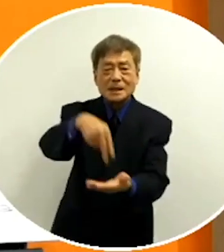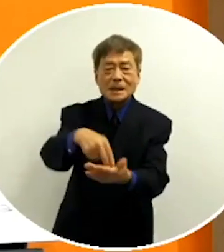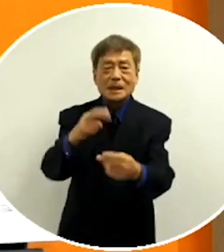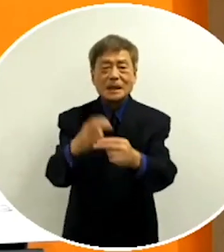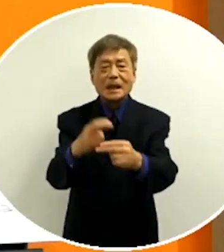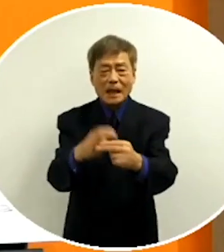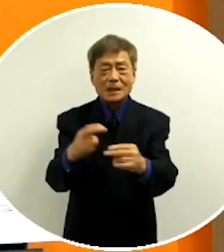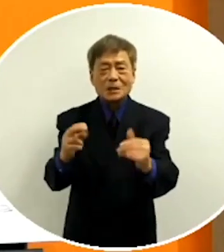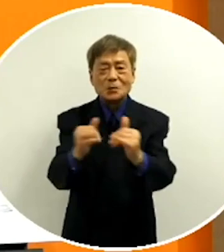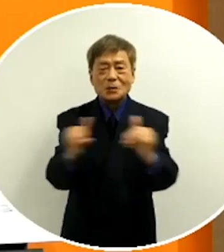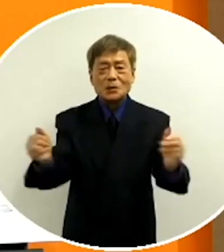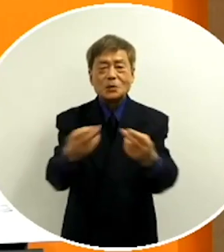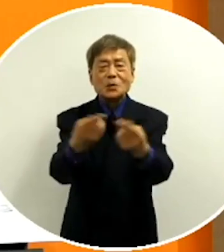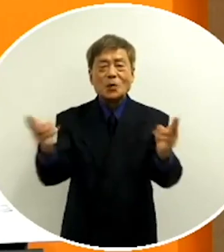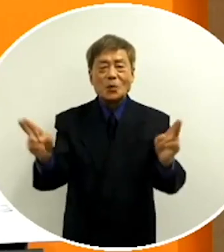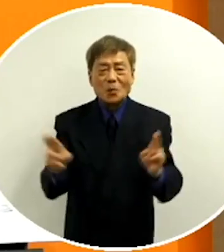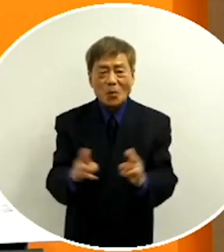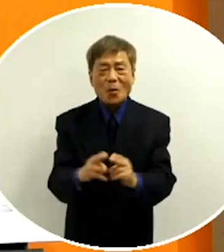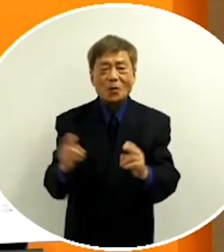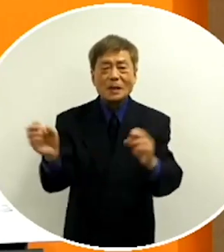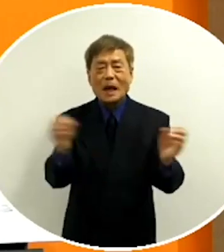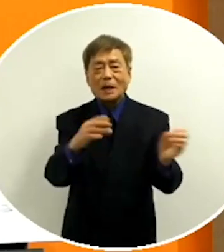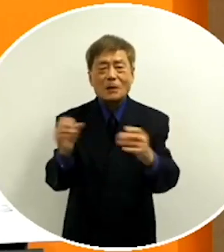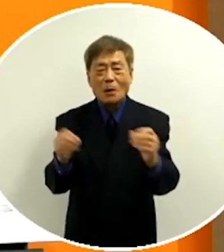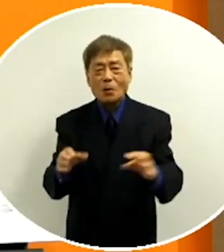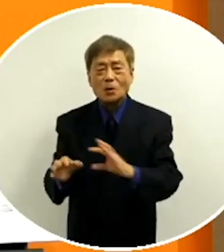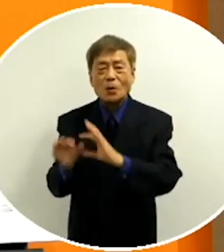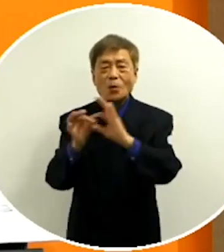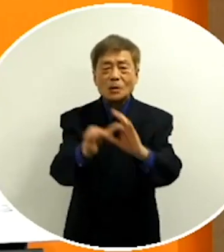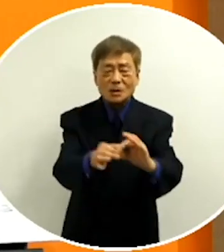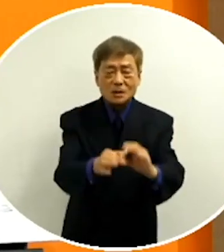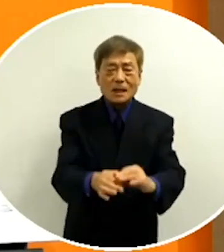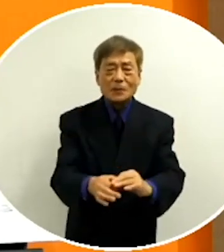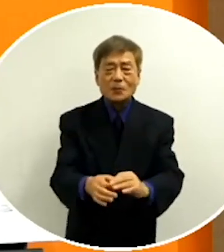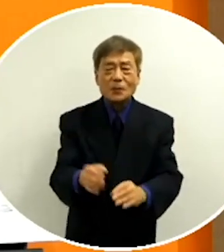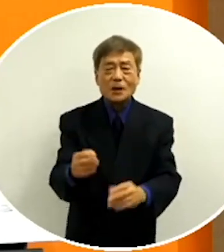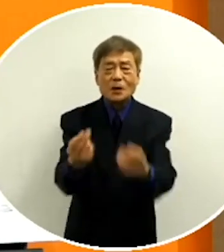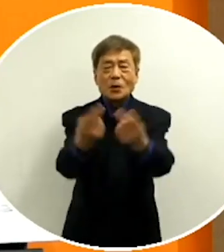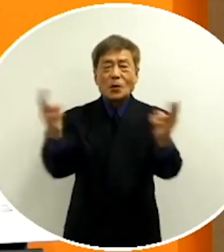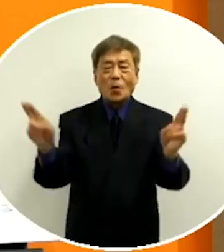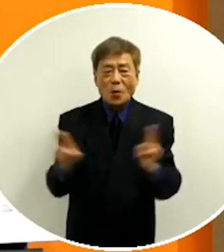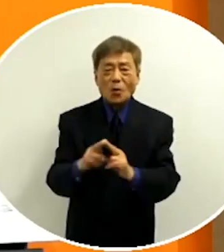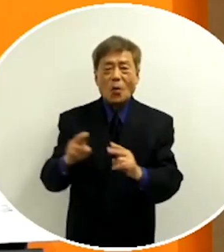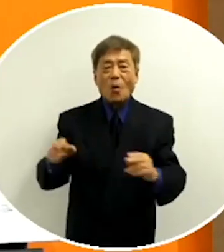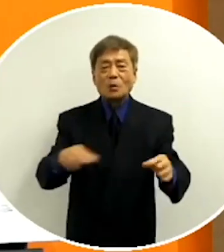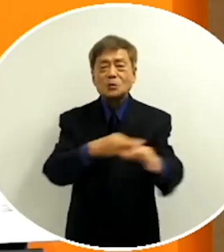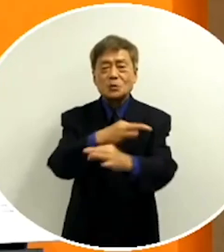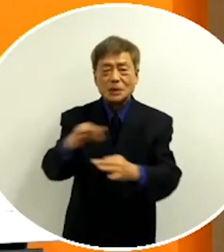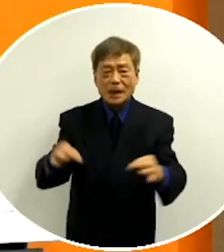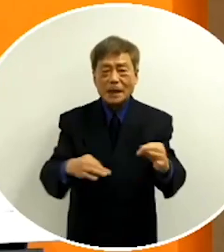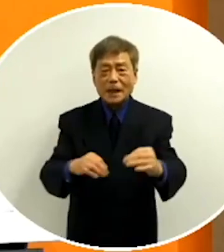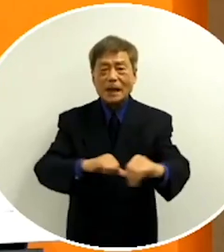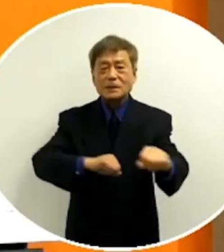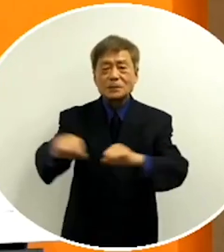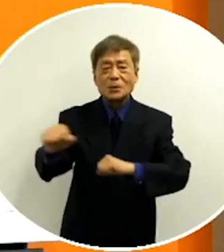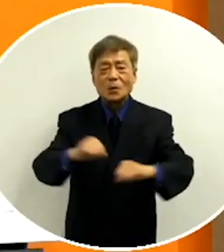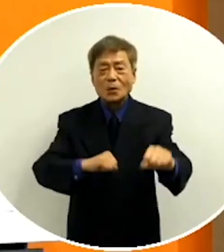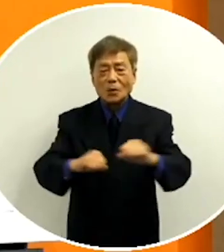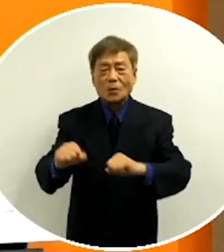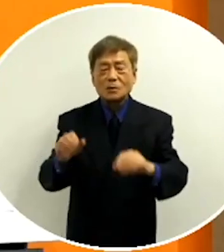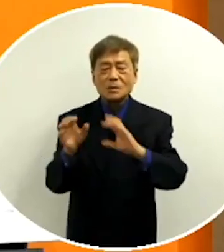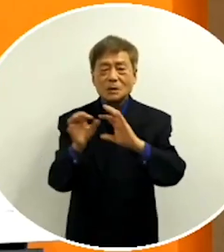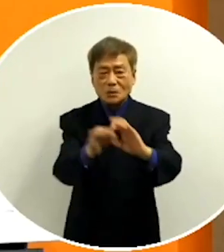通して生み出していくそういう党運営を通じて本当に